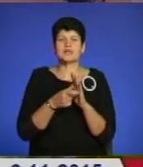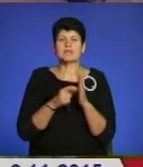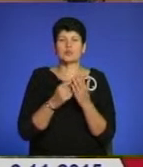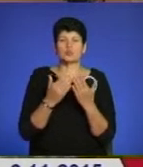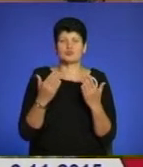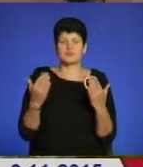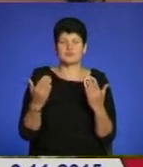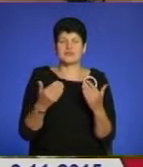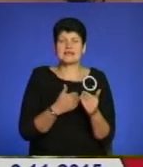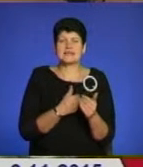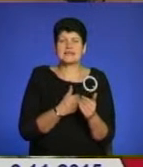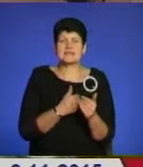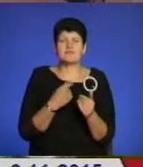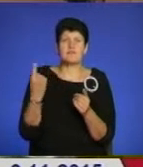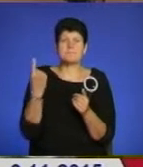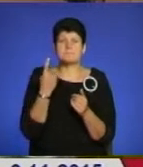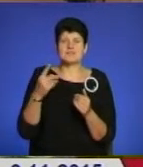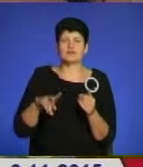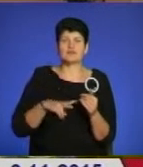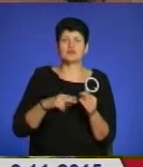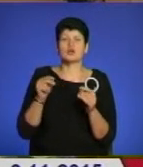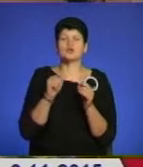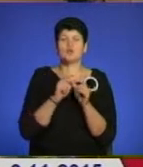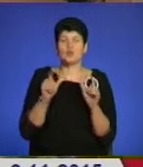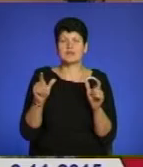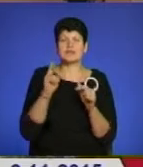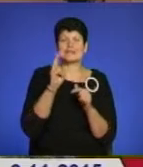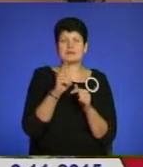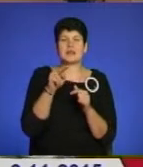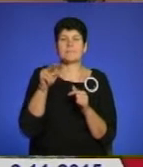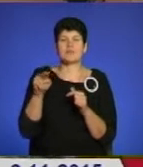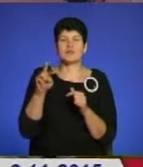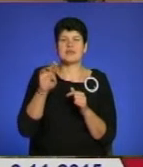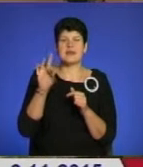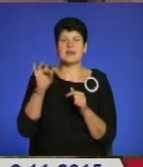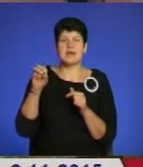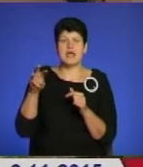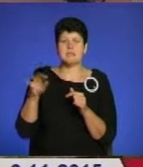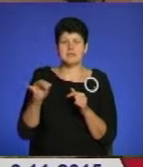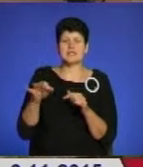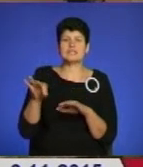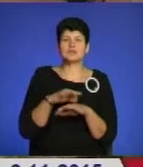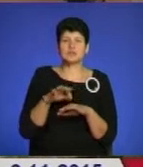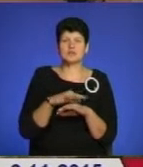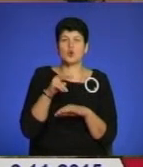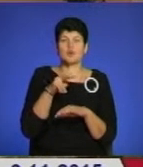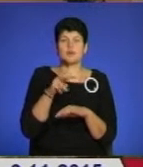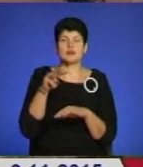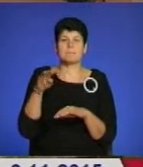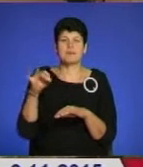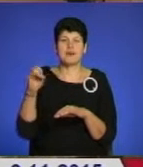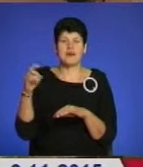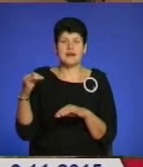З ініціативи першого директора школи Казимира Петровича Яреми та його дружини Любомири Михайлівни Яреми